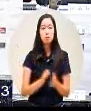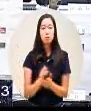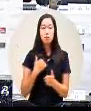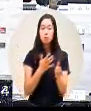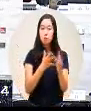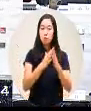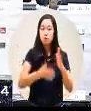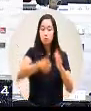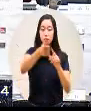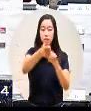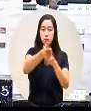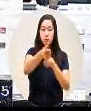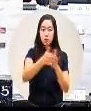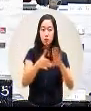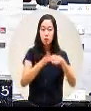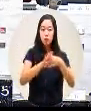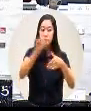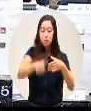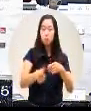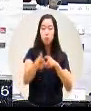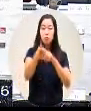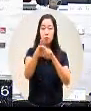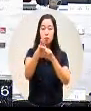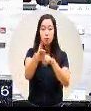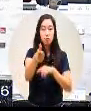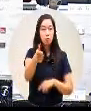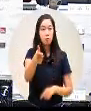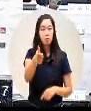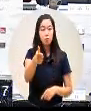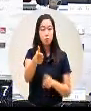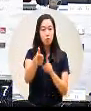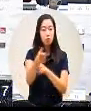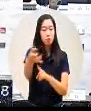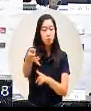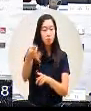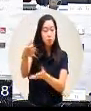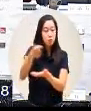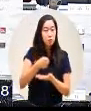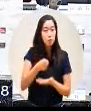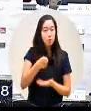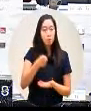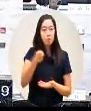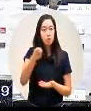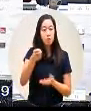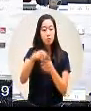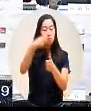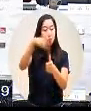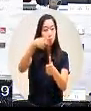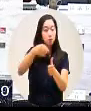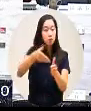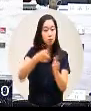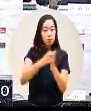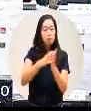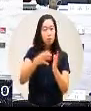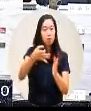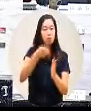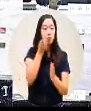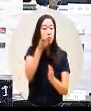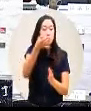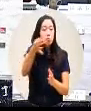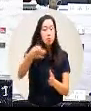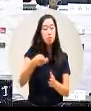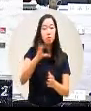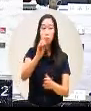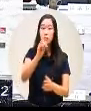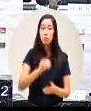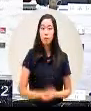长刘亚平老师有领咱教育局的薪水无？啊，你说明一下。